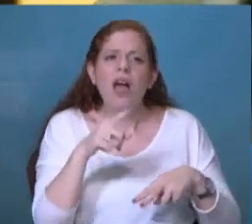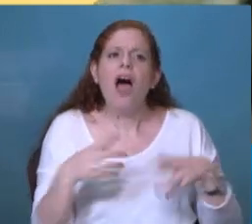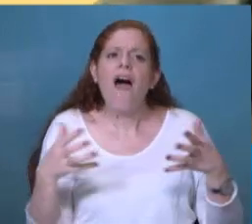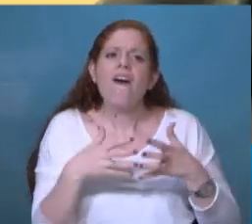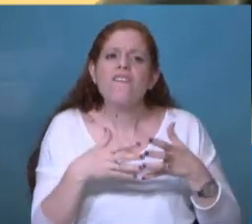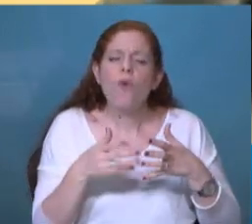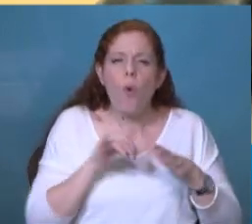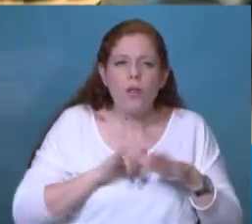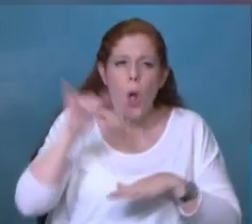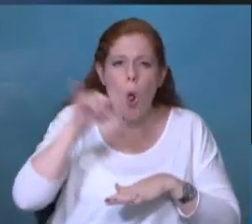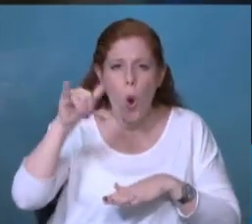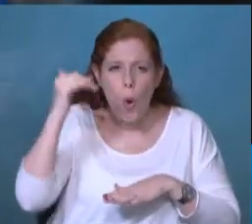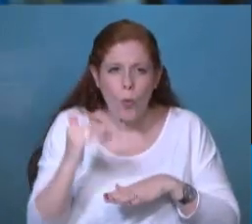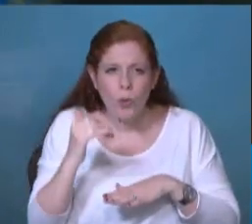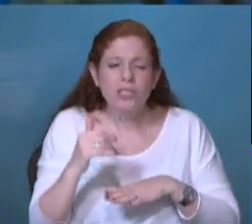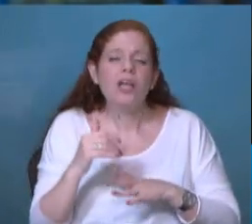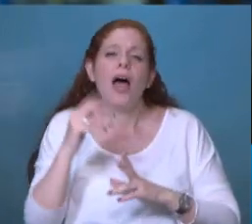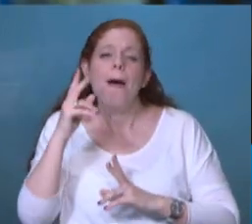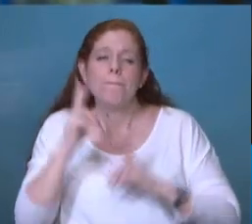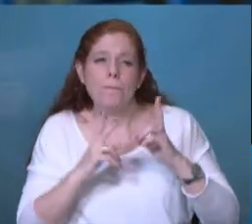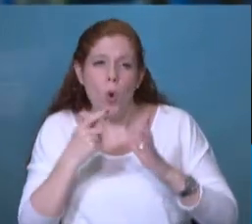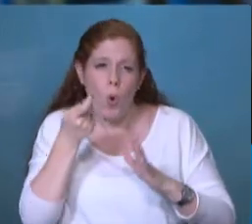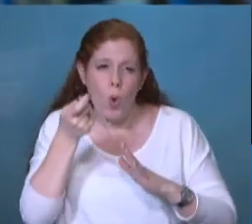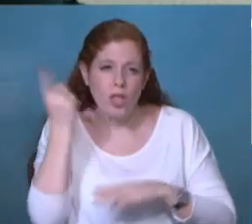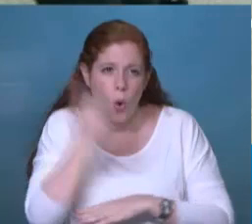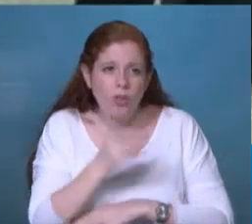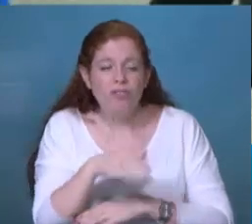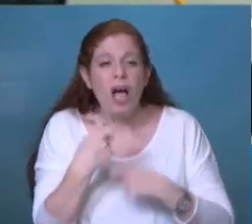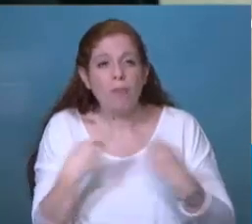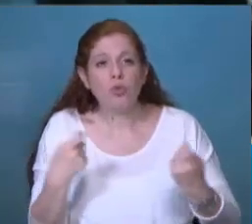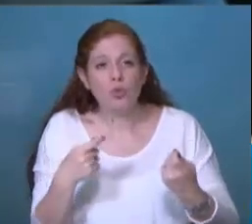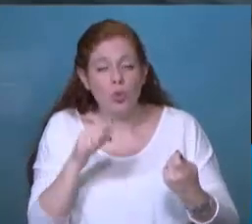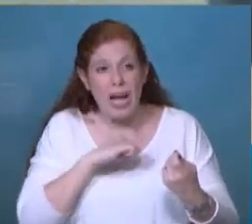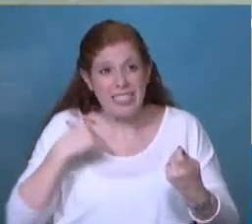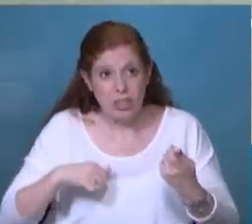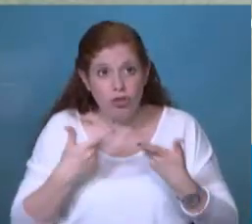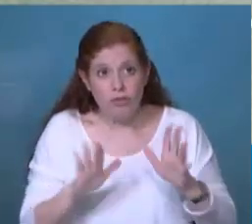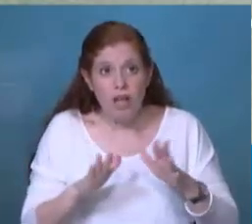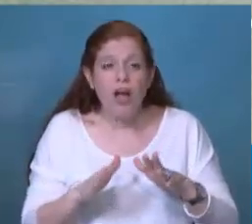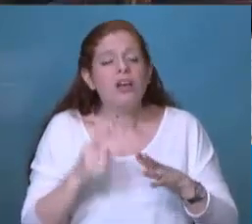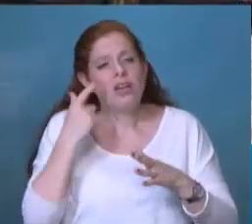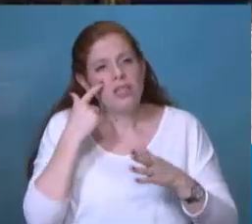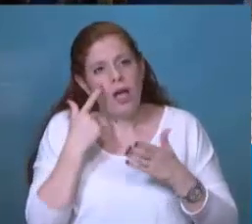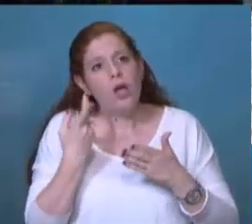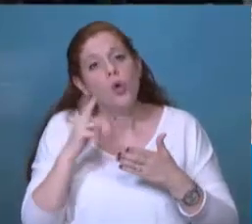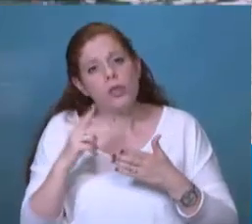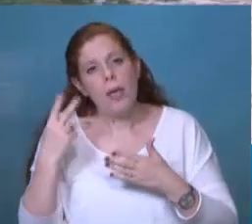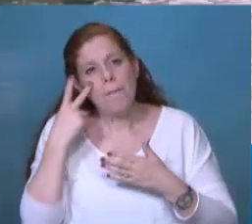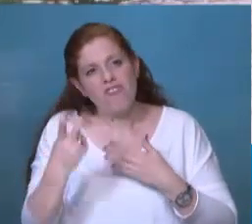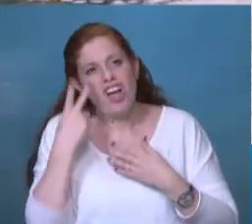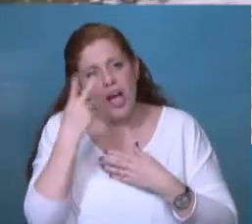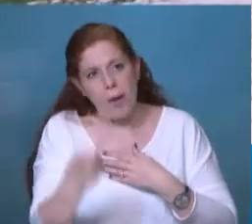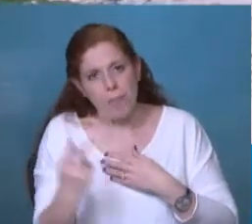הלואו-קוסט, תעשיית המלונאות האלטרנטיבית וגם השוק הסיני שהולך ונפתח צפויים להמשיך ולהגדיל את נפח המבקרים. על